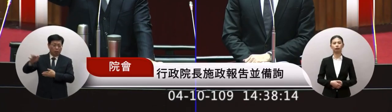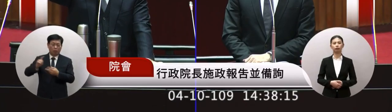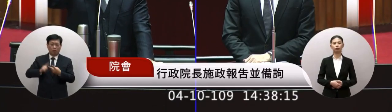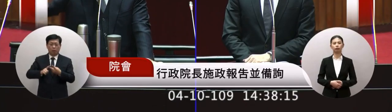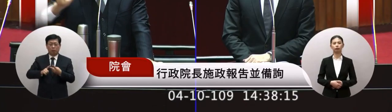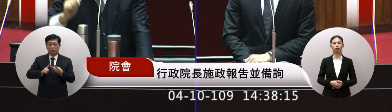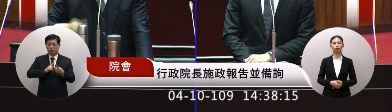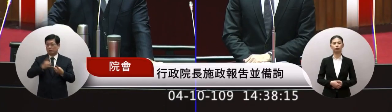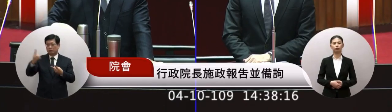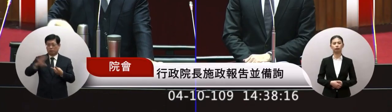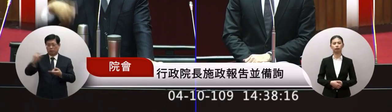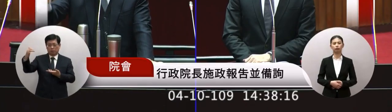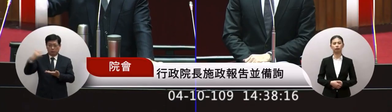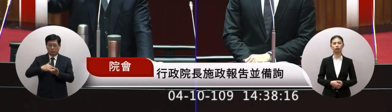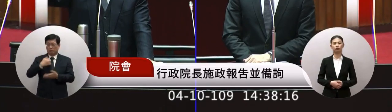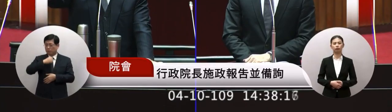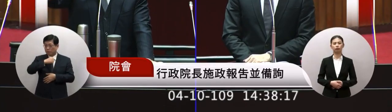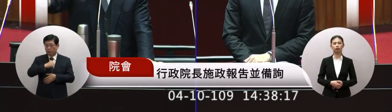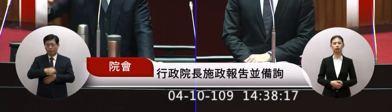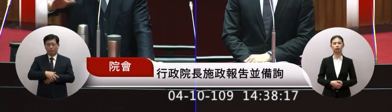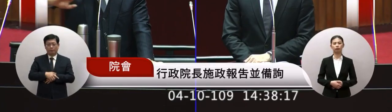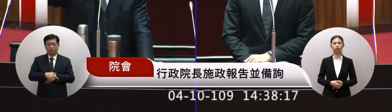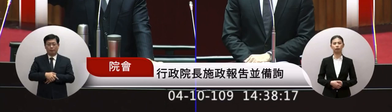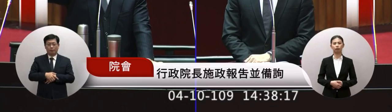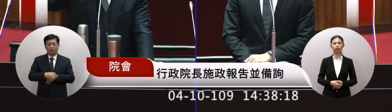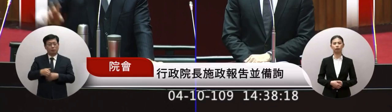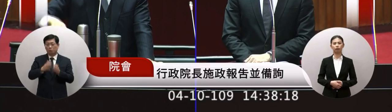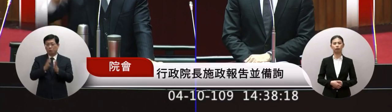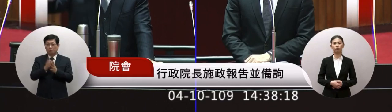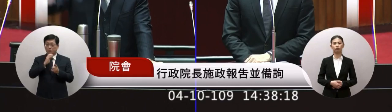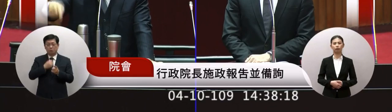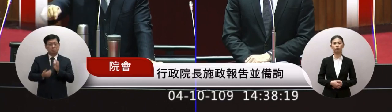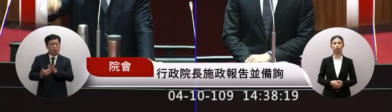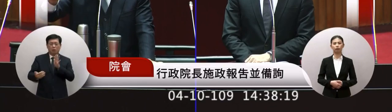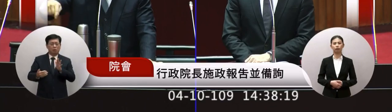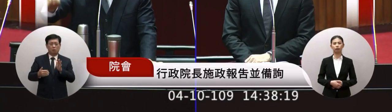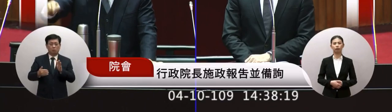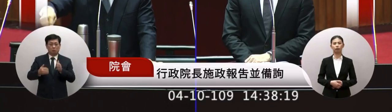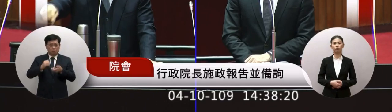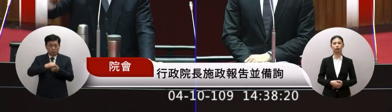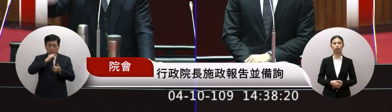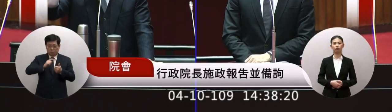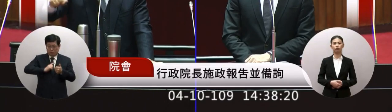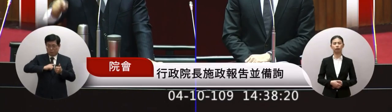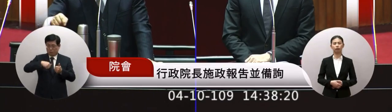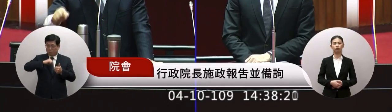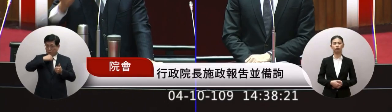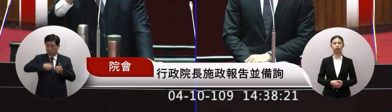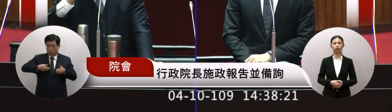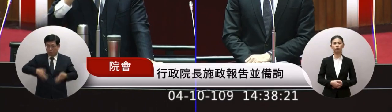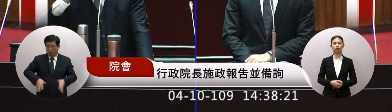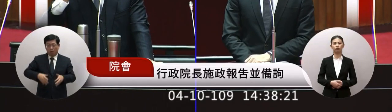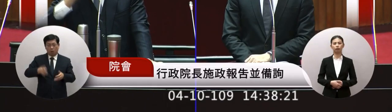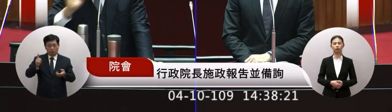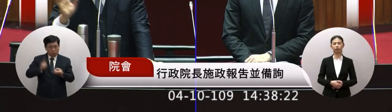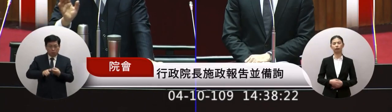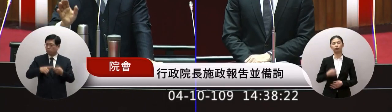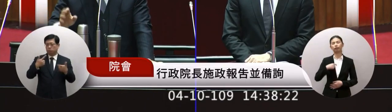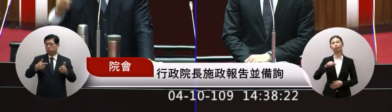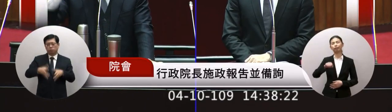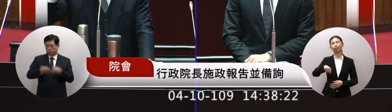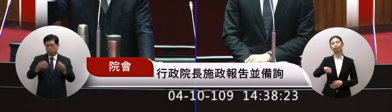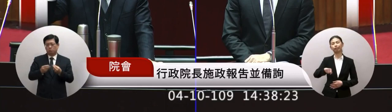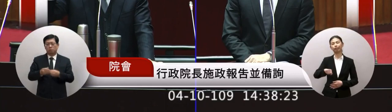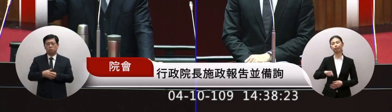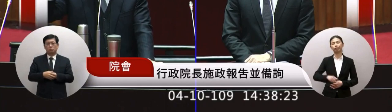是伊都唔捌来过台湾，啊，伊咱拢无甲接受，就一定爱土生土长的才台湾人。 这我同意。 卖